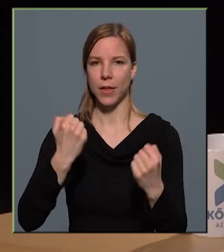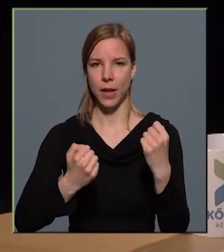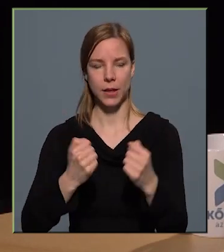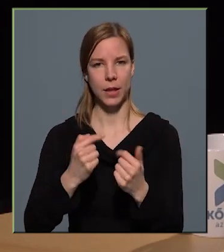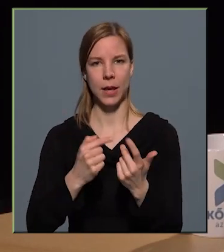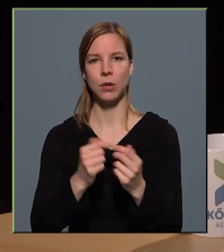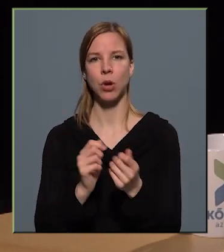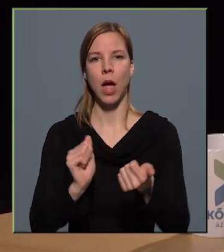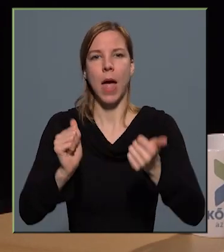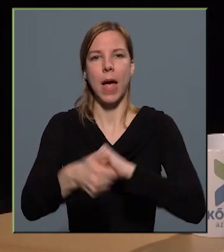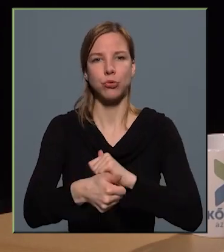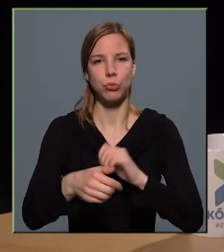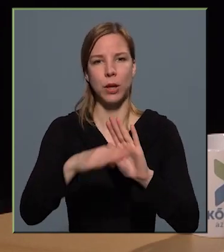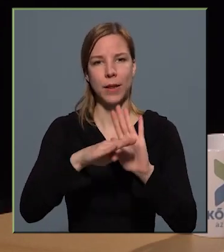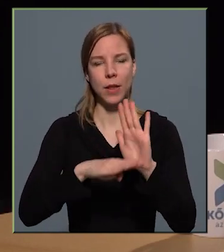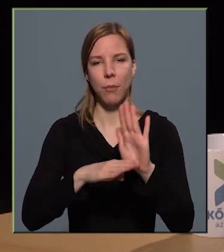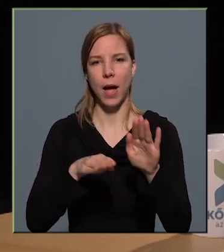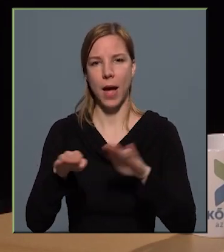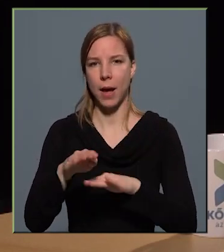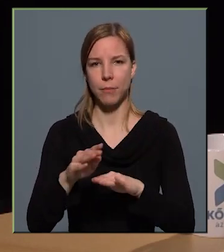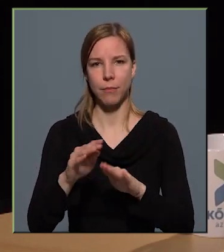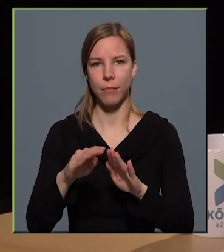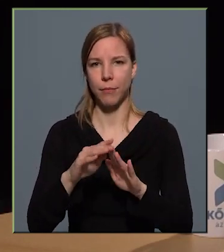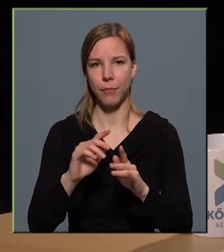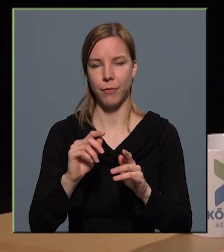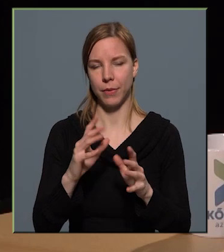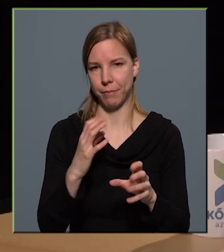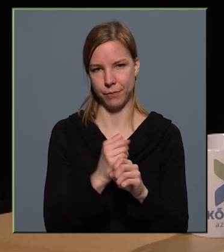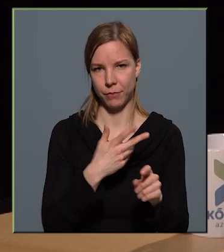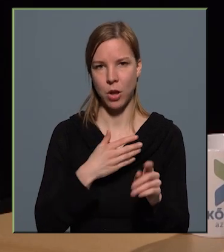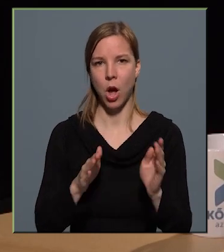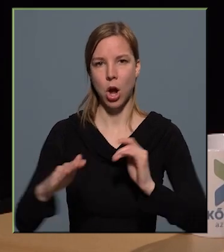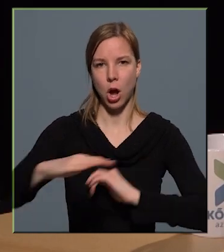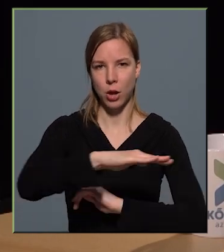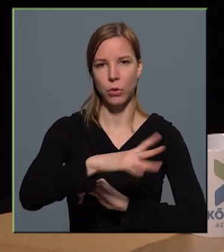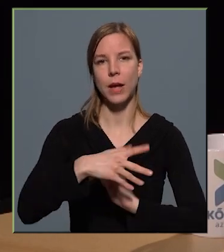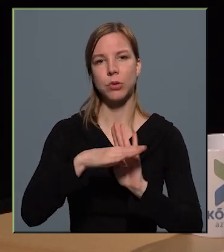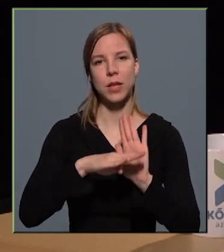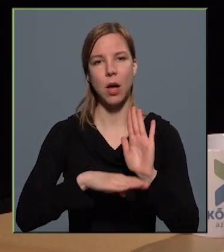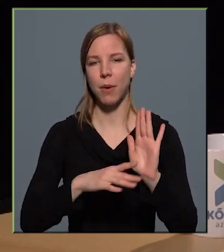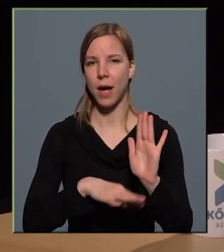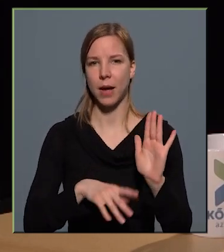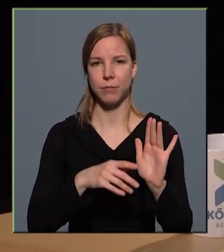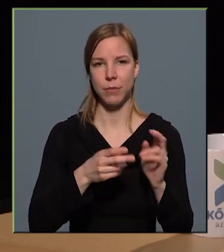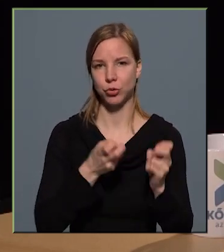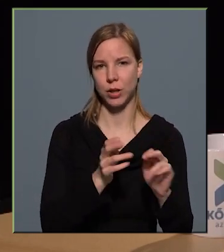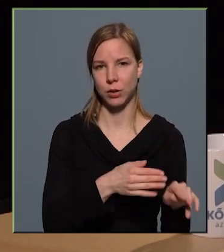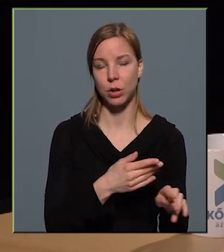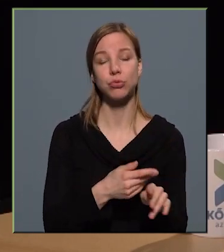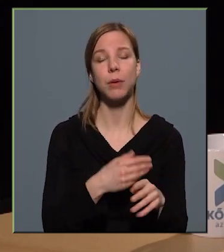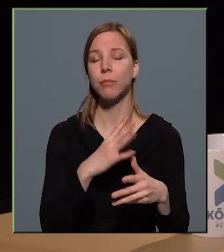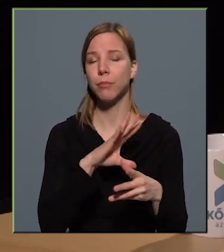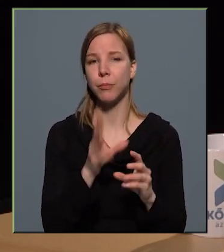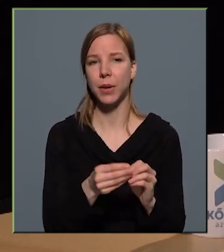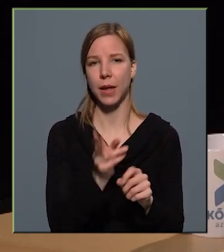elsőbségi szabályok megszegéseig, kanyarodási szabályok megszegéseig mindent vizsgálni fogunk, és az idei évünk az javarészt